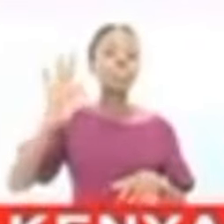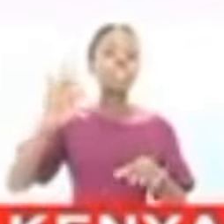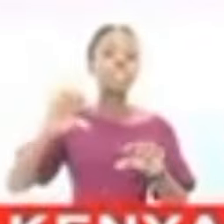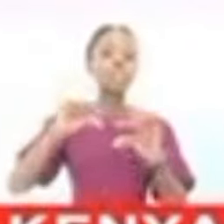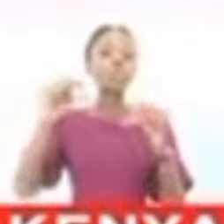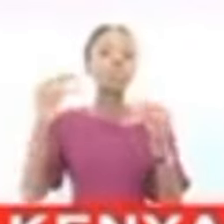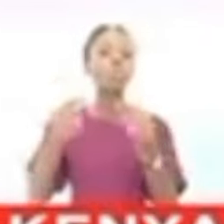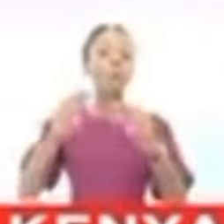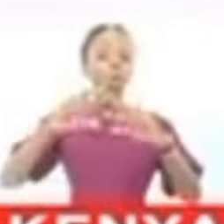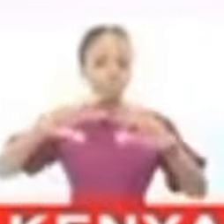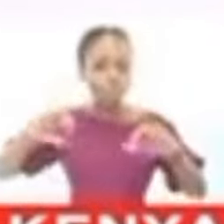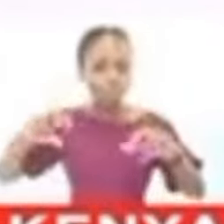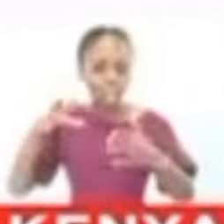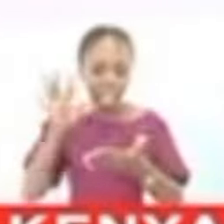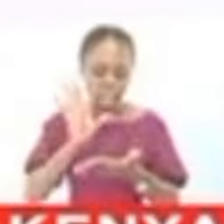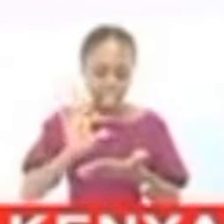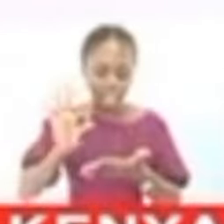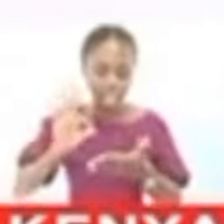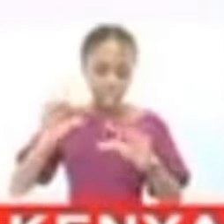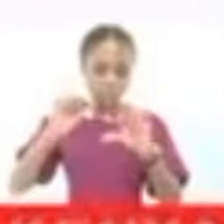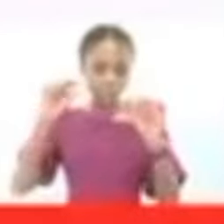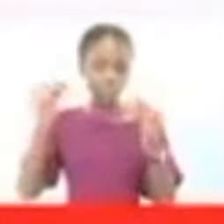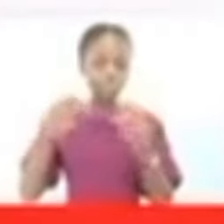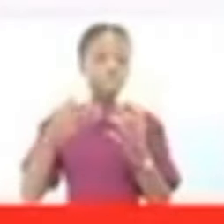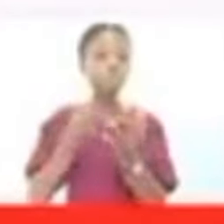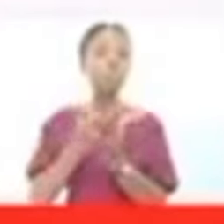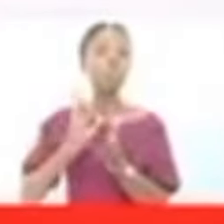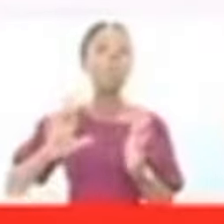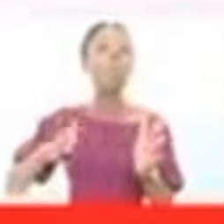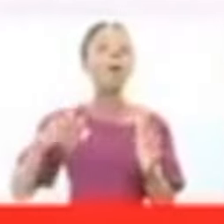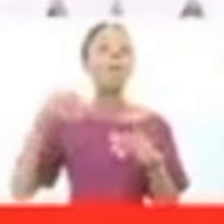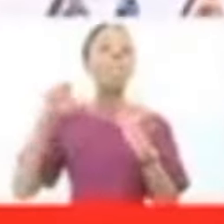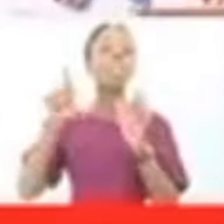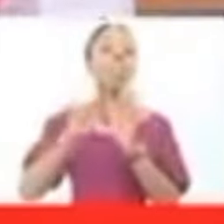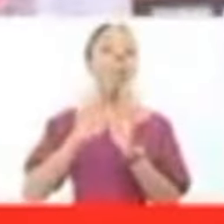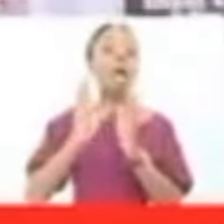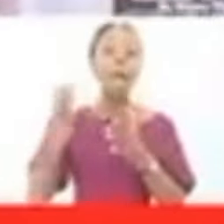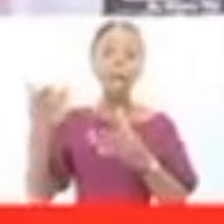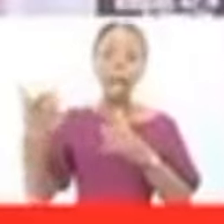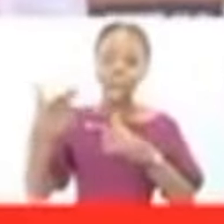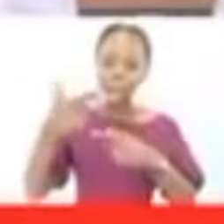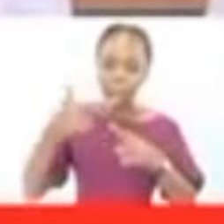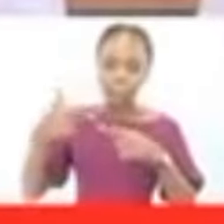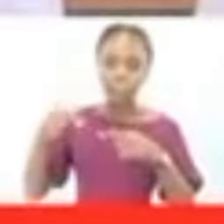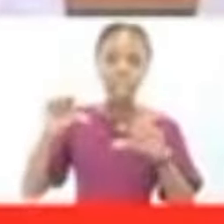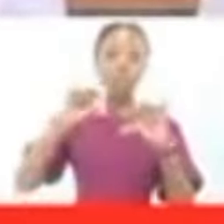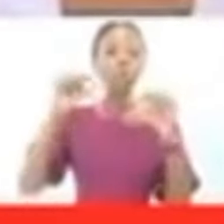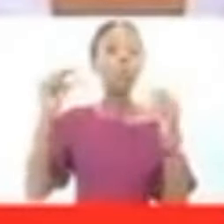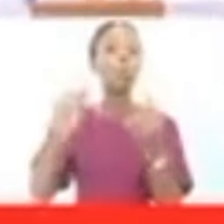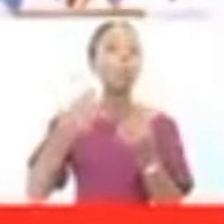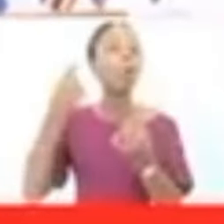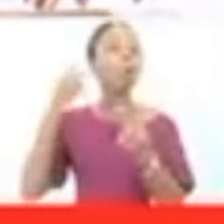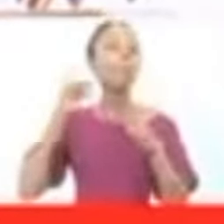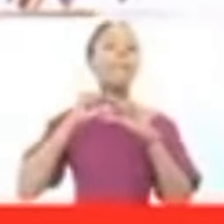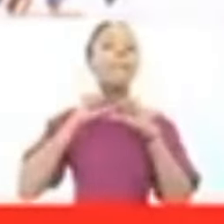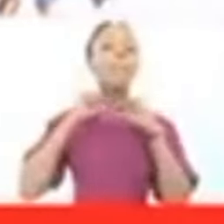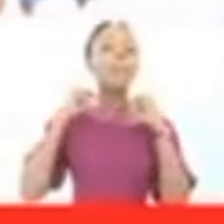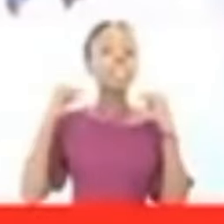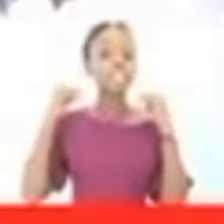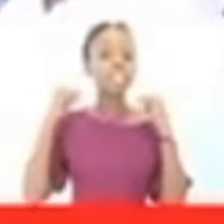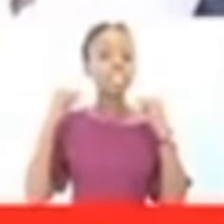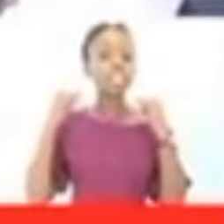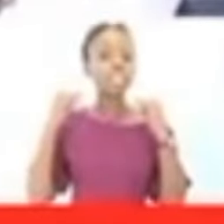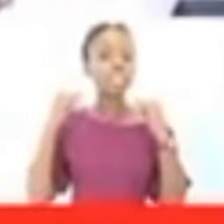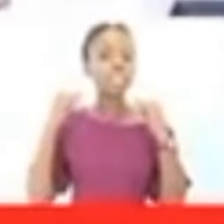kuchunguza, nikaandikia kamati through my lawyers, njooni kamati ya wachungaji